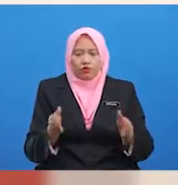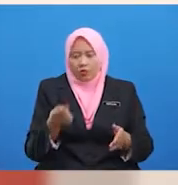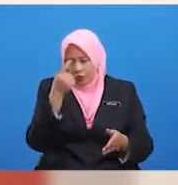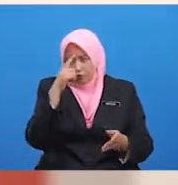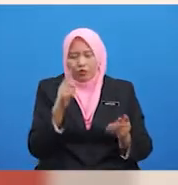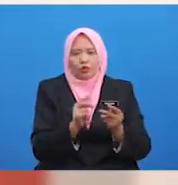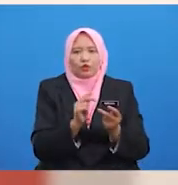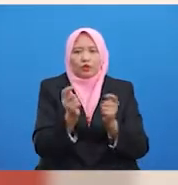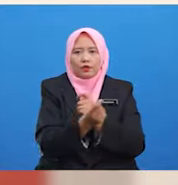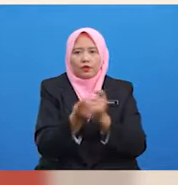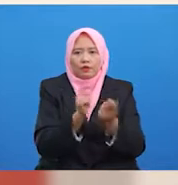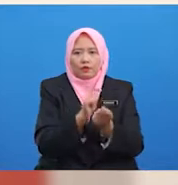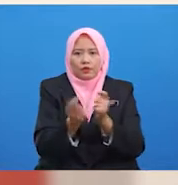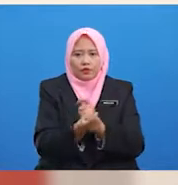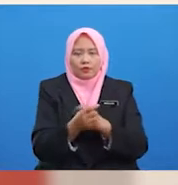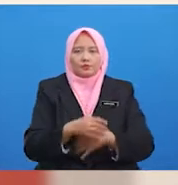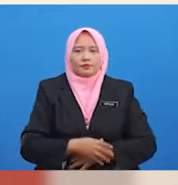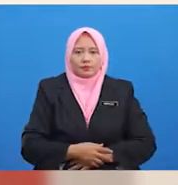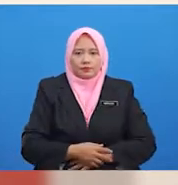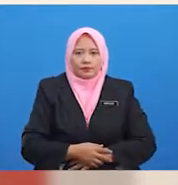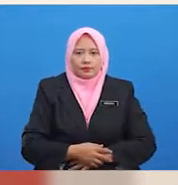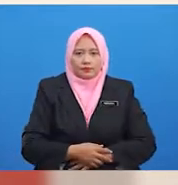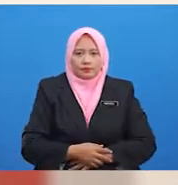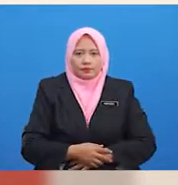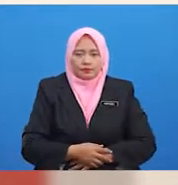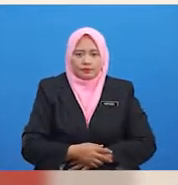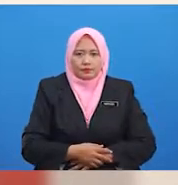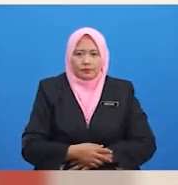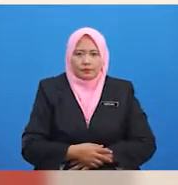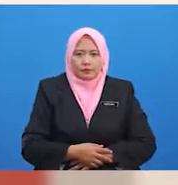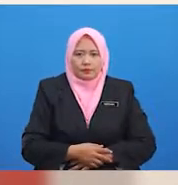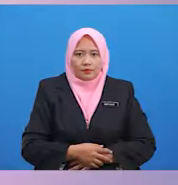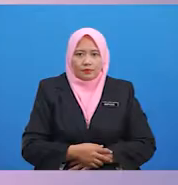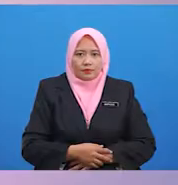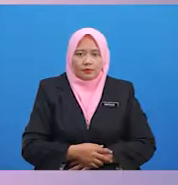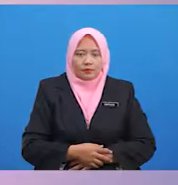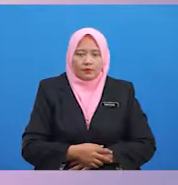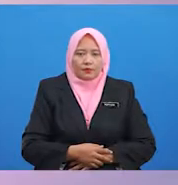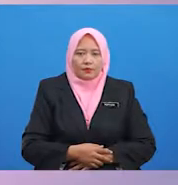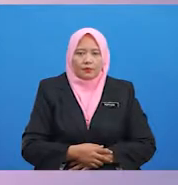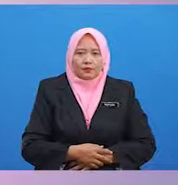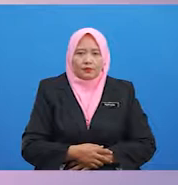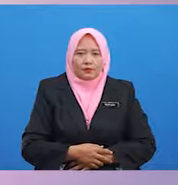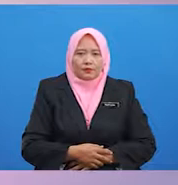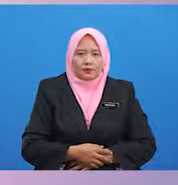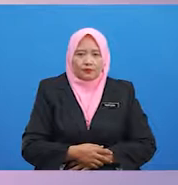Murid-murid sudah bersedia? Masa bermula dari sekarang.